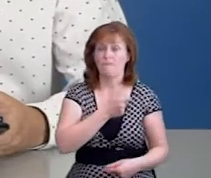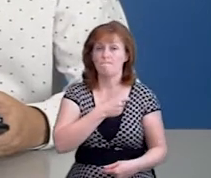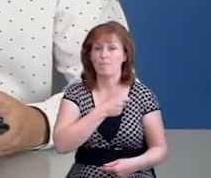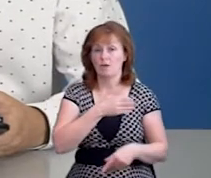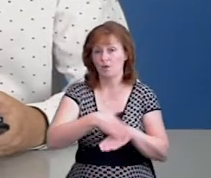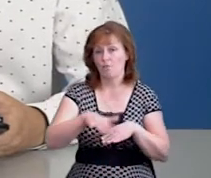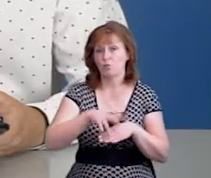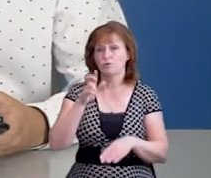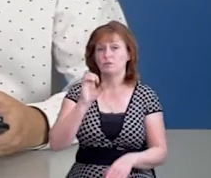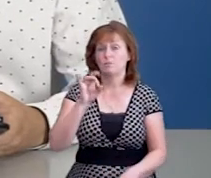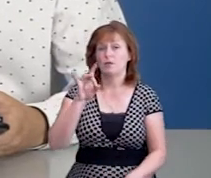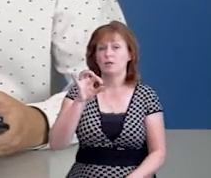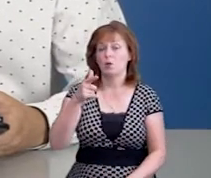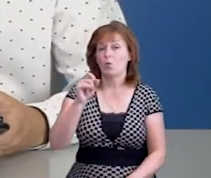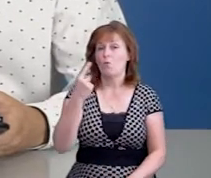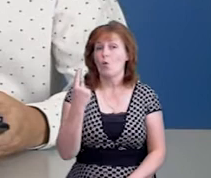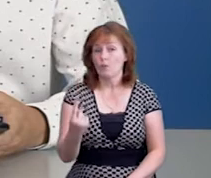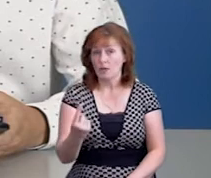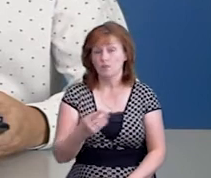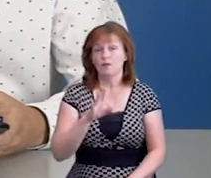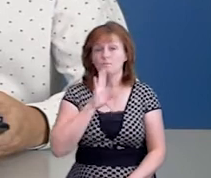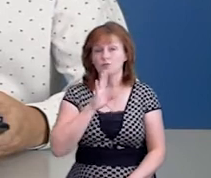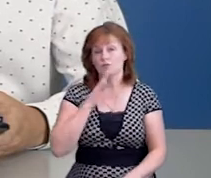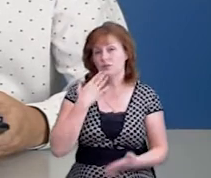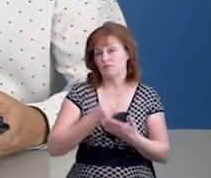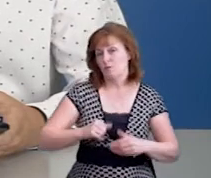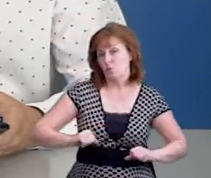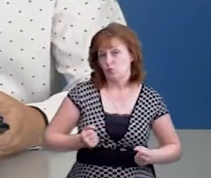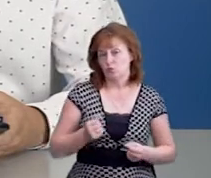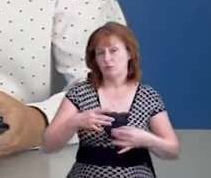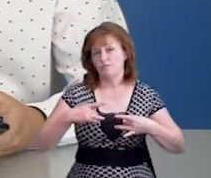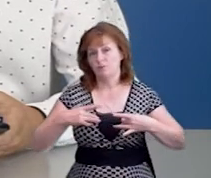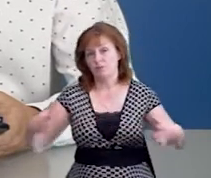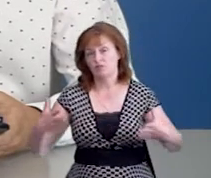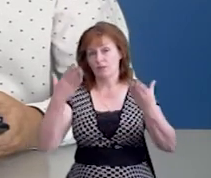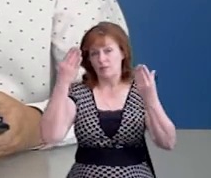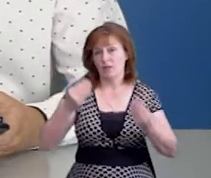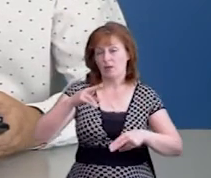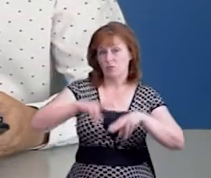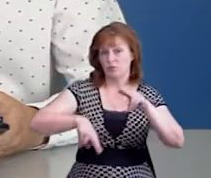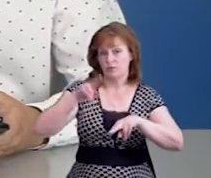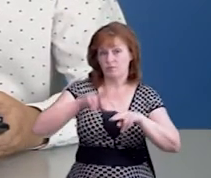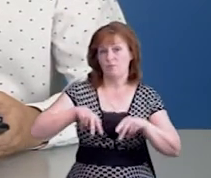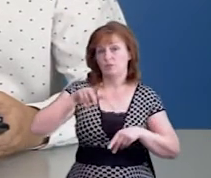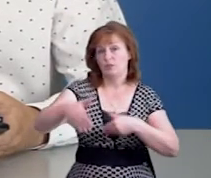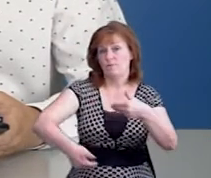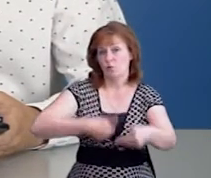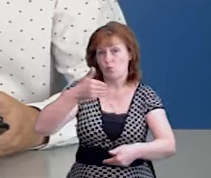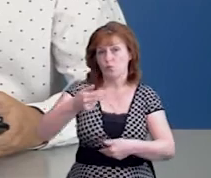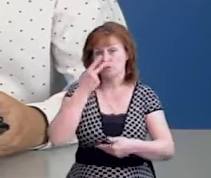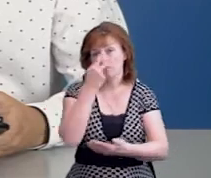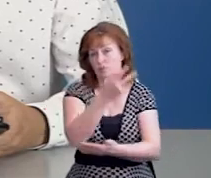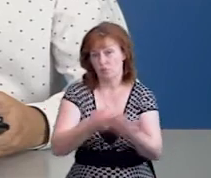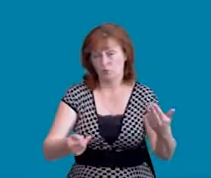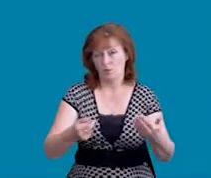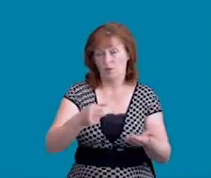1. Відомо, що цього дня жінка зі своїми друзями відзначала День будівельника, пішла купатися та потонула на очах у свідків.